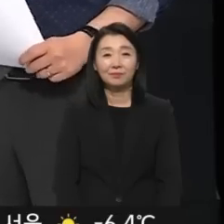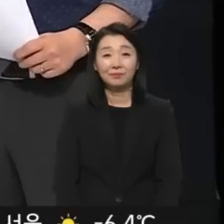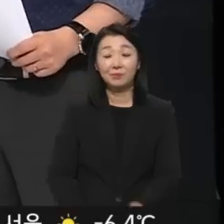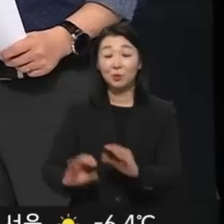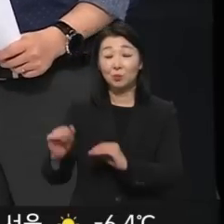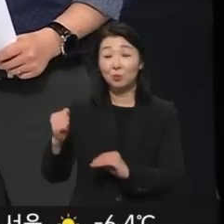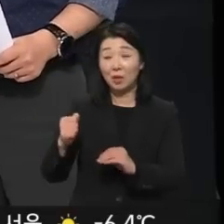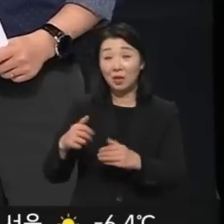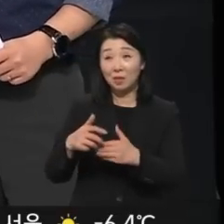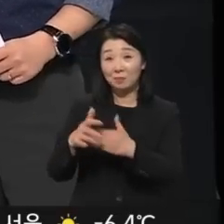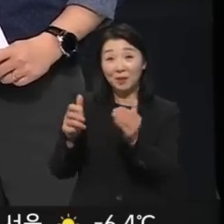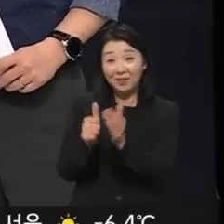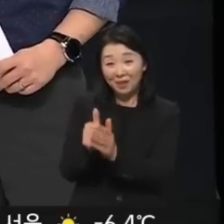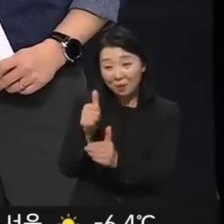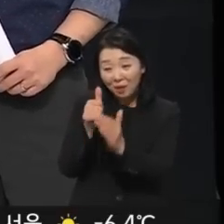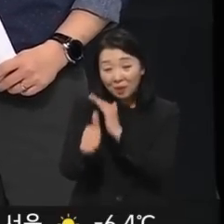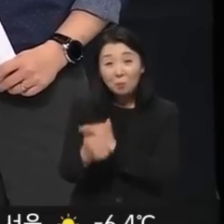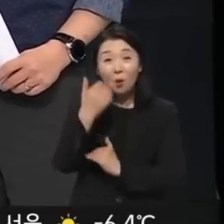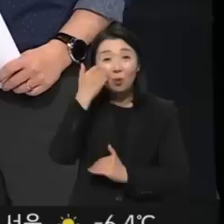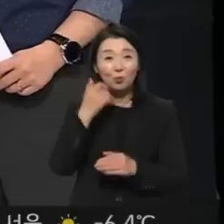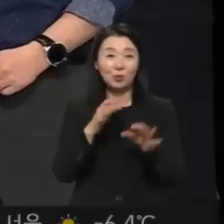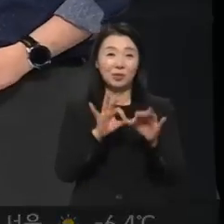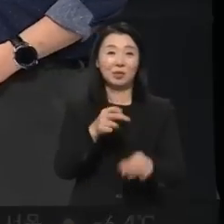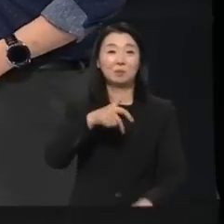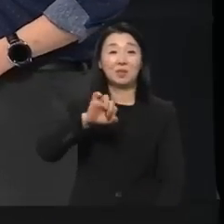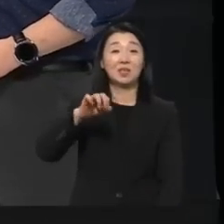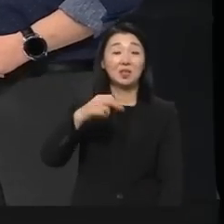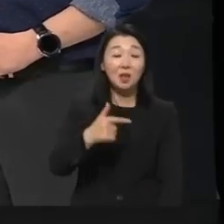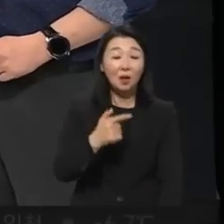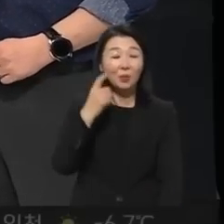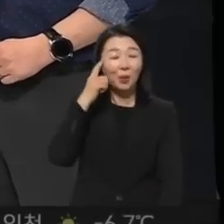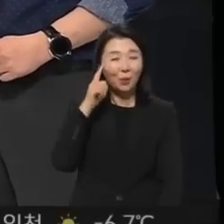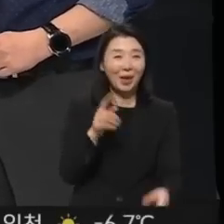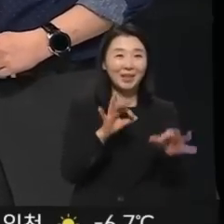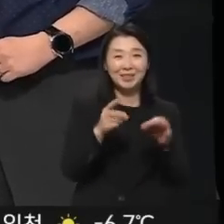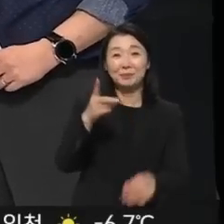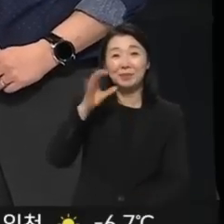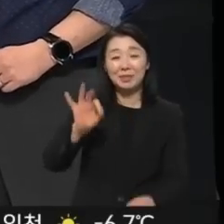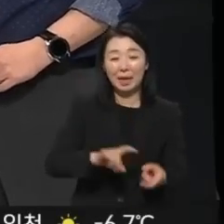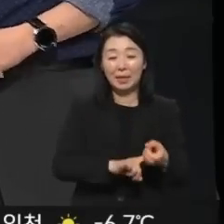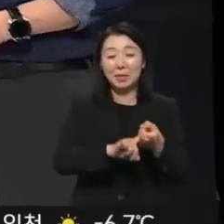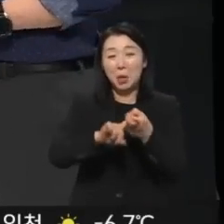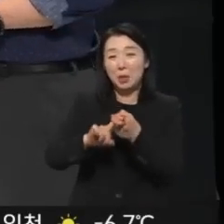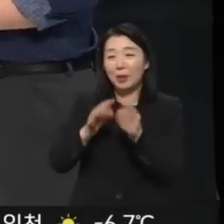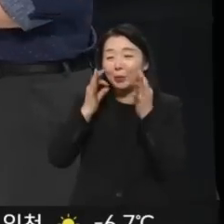국민의힘 당권 주자인 김기현 의원, 이른바 김장연대에 공을 들이고 있죠.